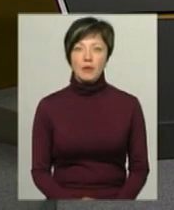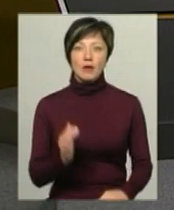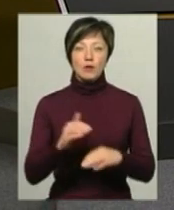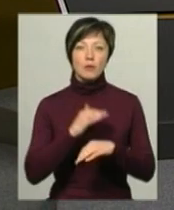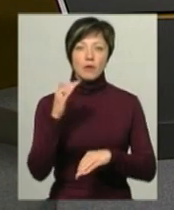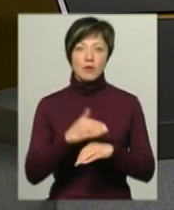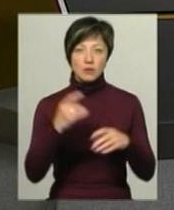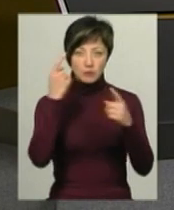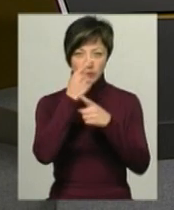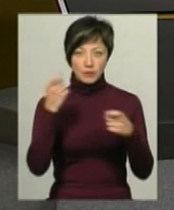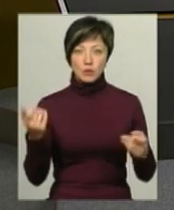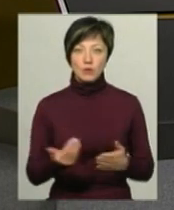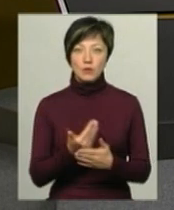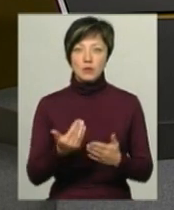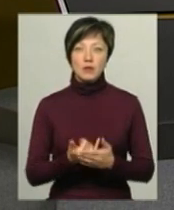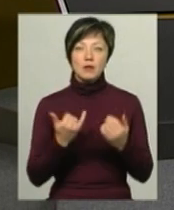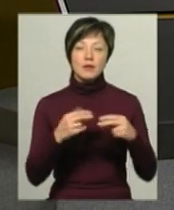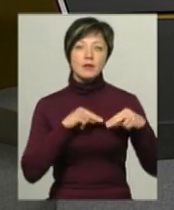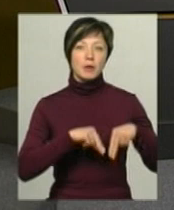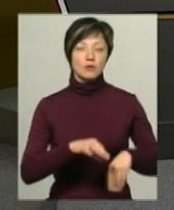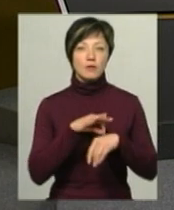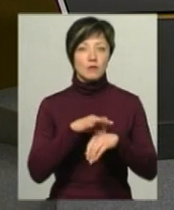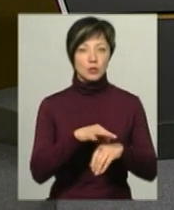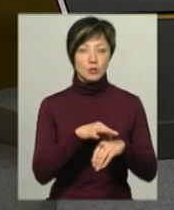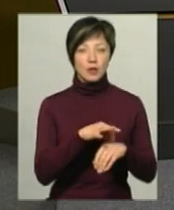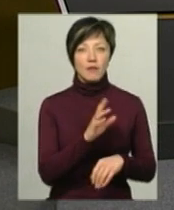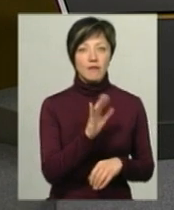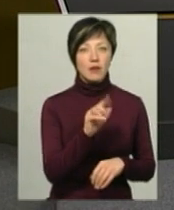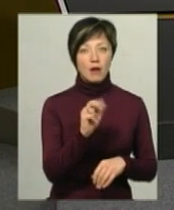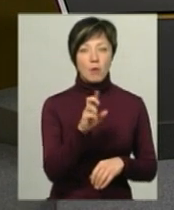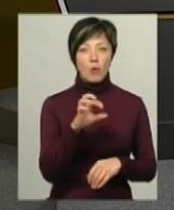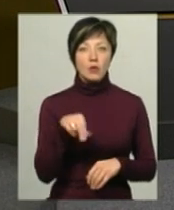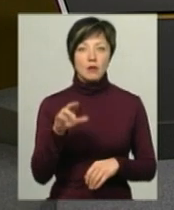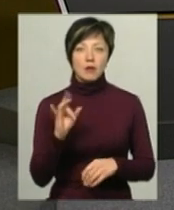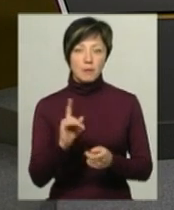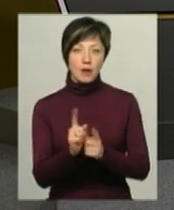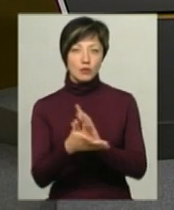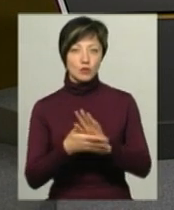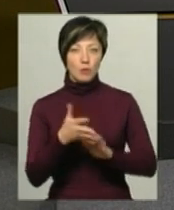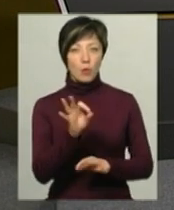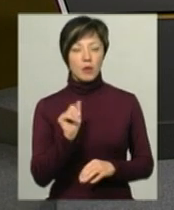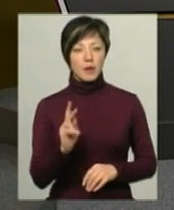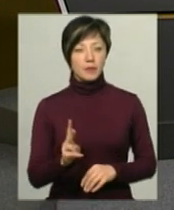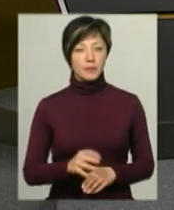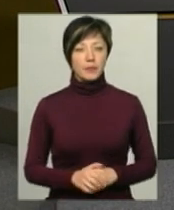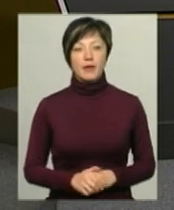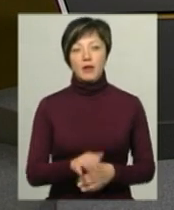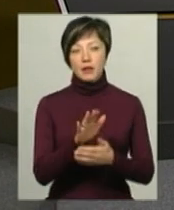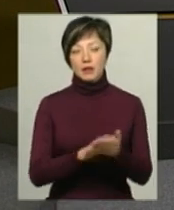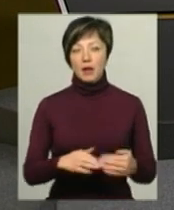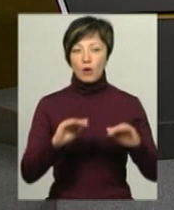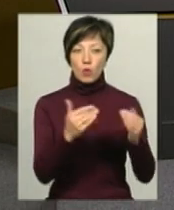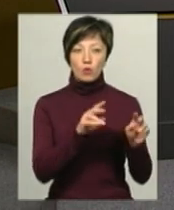Доброго вечора. В ефірі інформаційний випуск новин. У студії для вас працює ведуча Вікторія Бондар, переклад на жестову мову Ольги Рибак. Далі